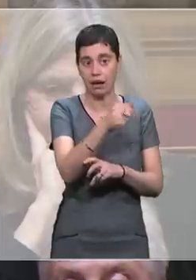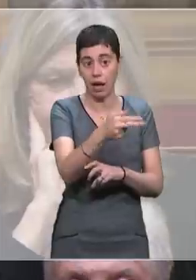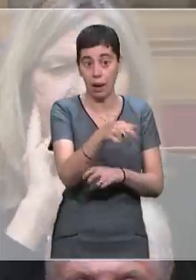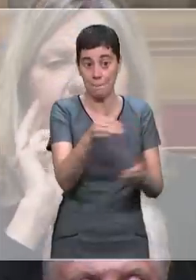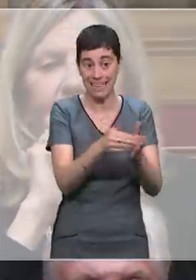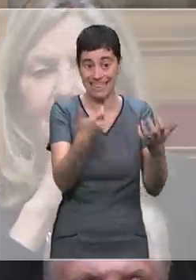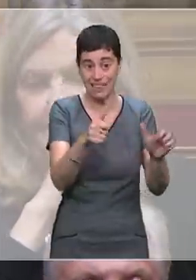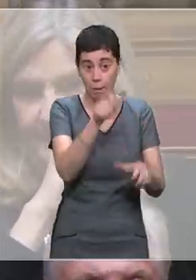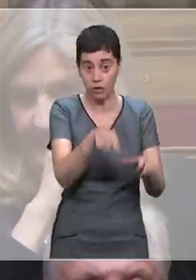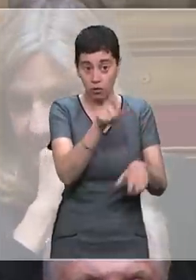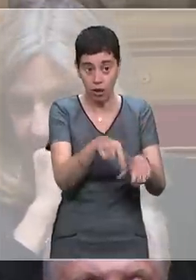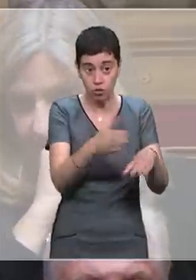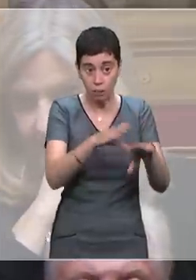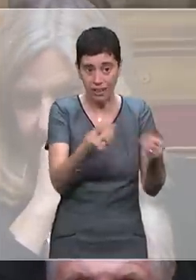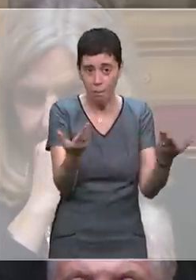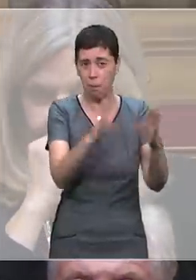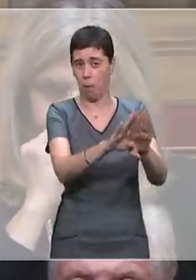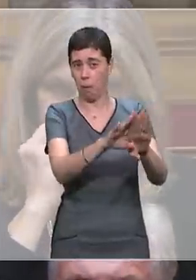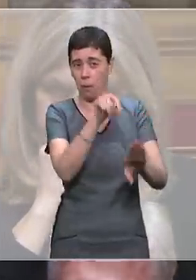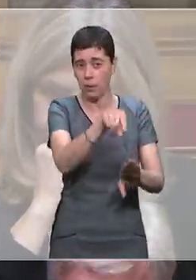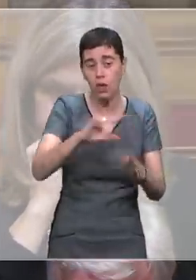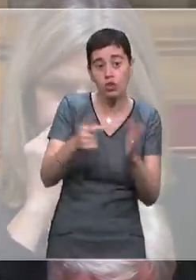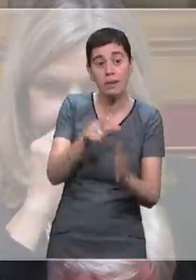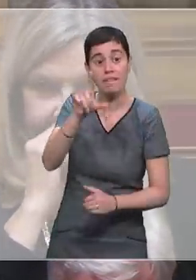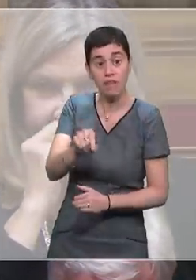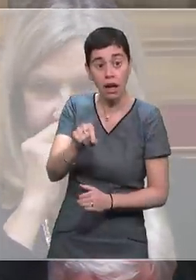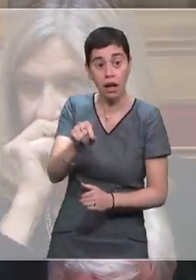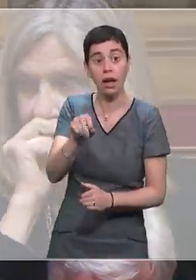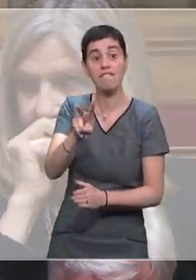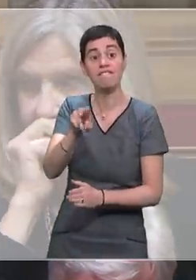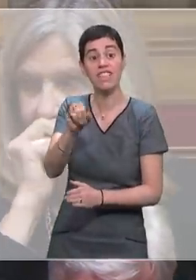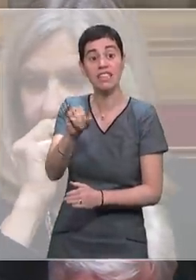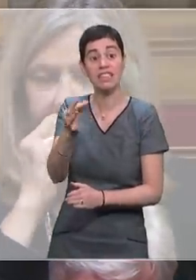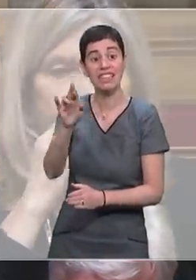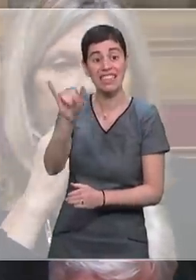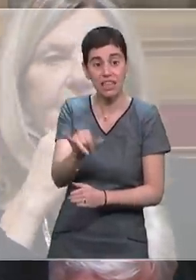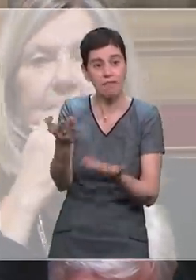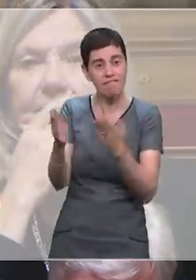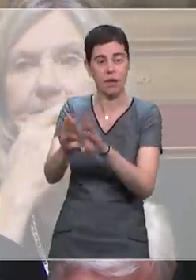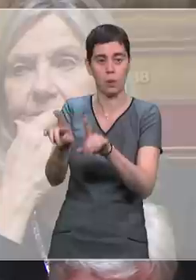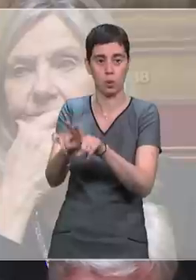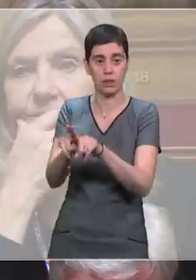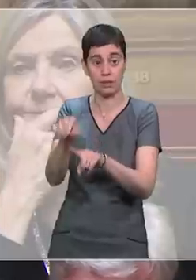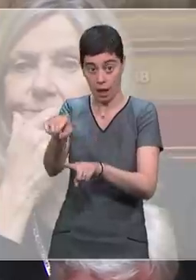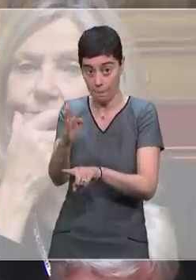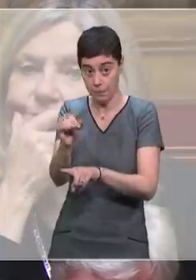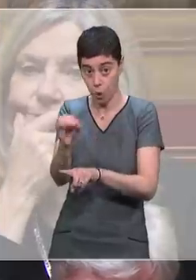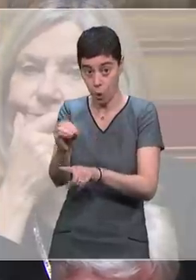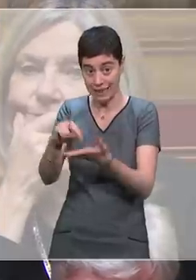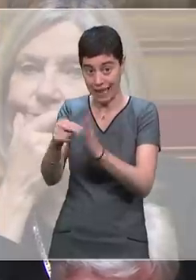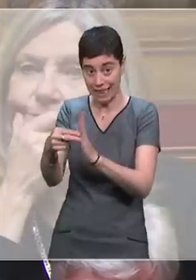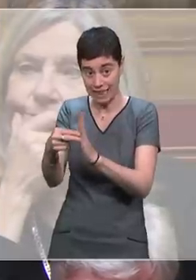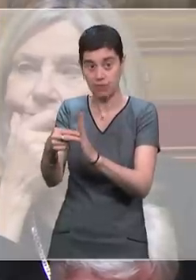Avant cela, en 2020, il y a eu la fermeture du site de Vitry-Alfortville, spécialisé dans les biotechniques, dans